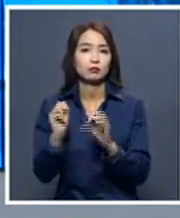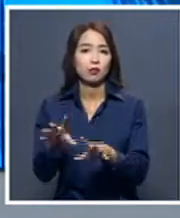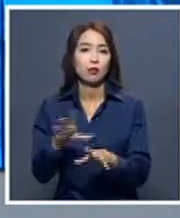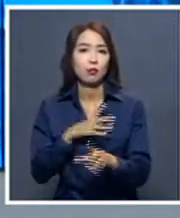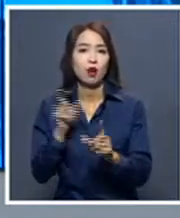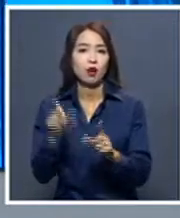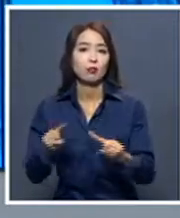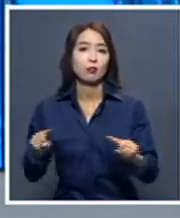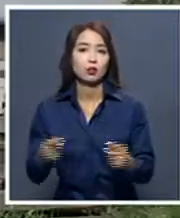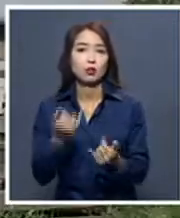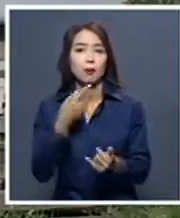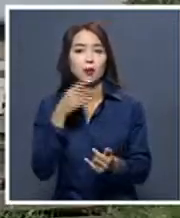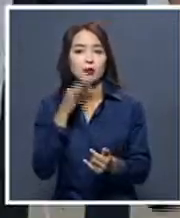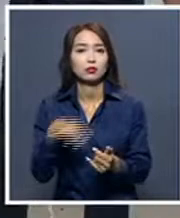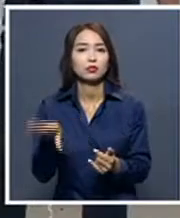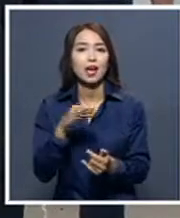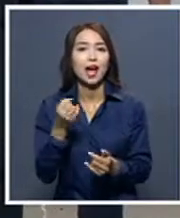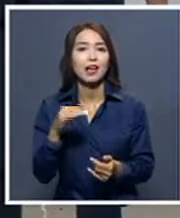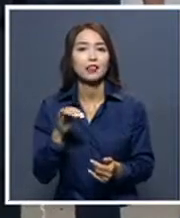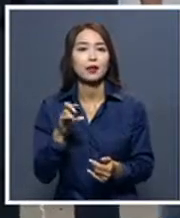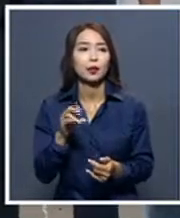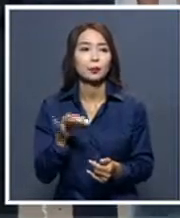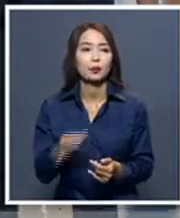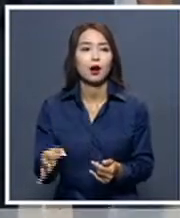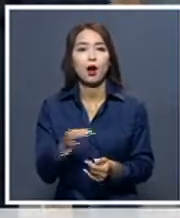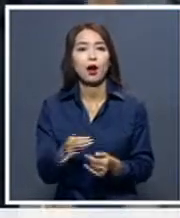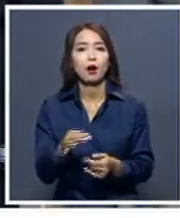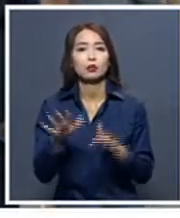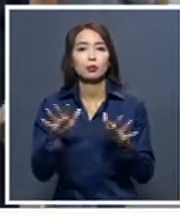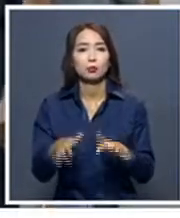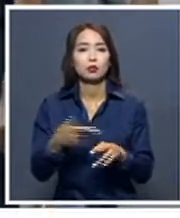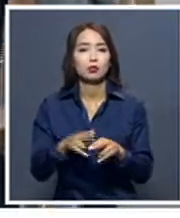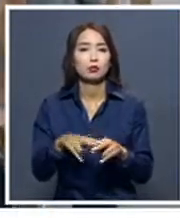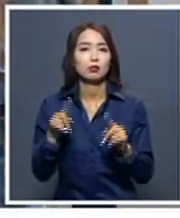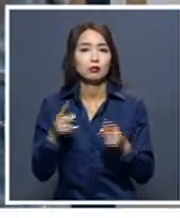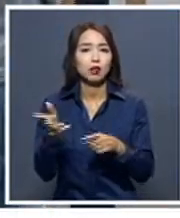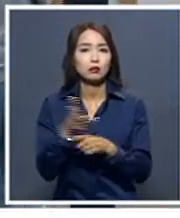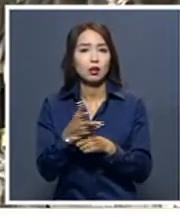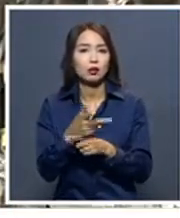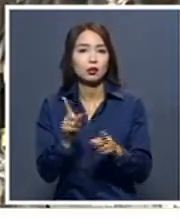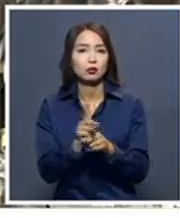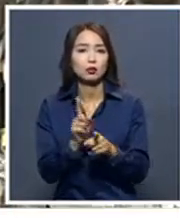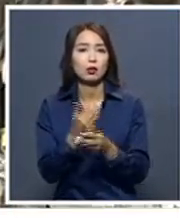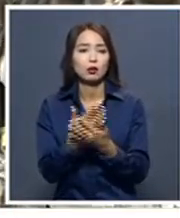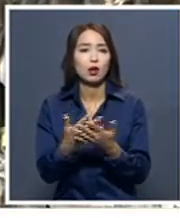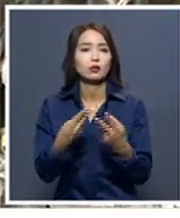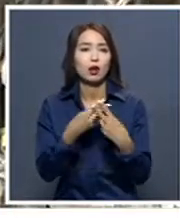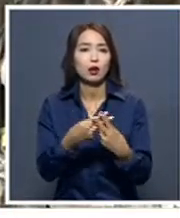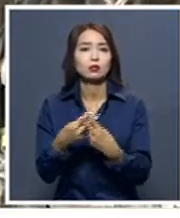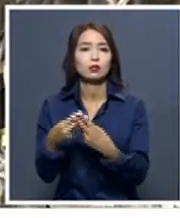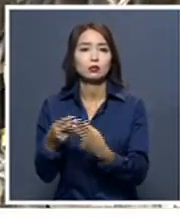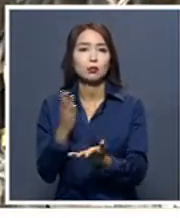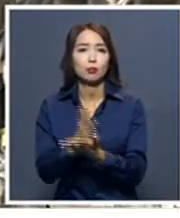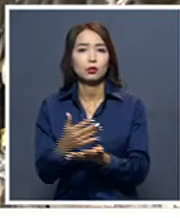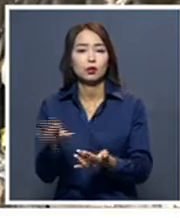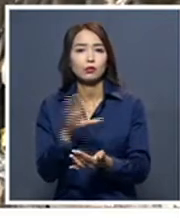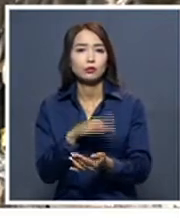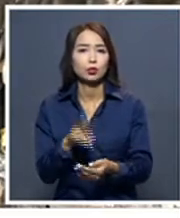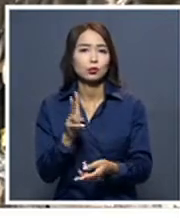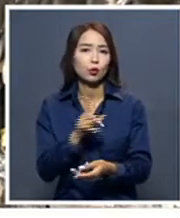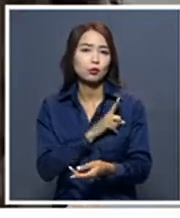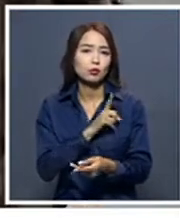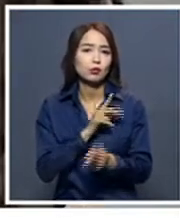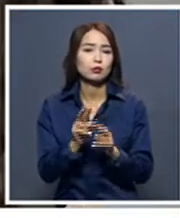ауданының аумағында қолға түсірген. Жеңіл көлік салонынан қораптарға салынған жеті құс табылған. Күдікті жойлу алдында тұрған бұл